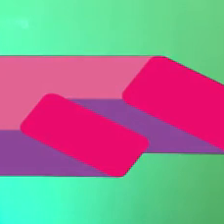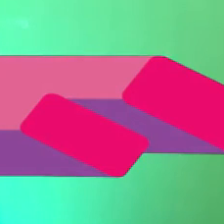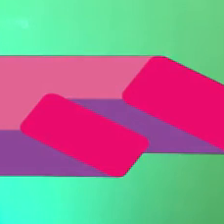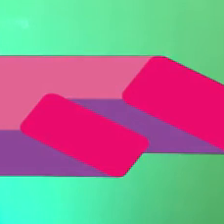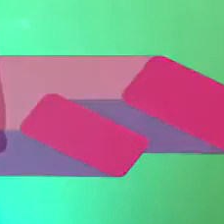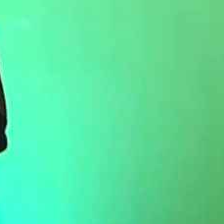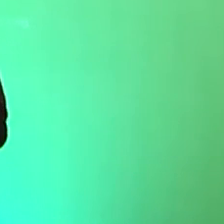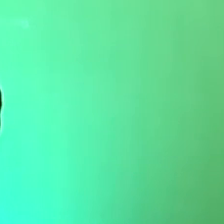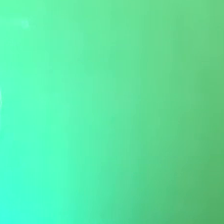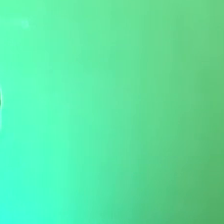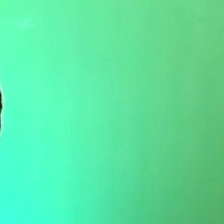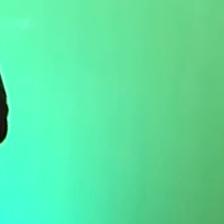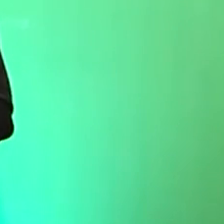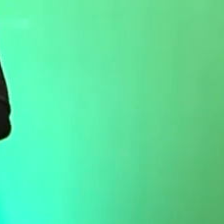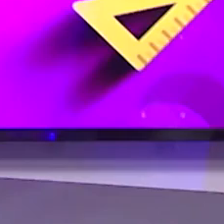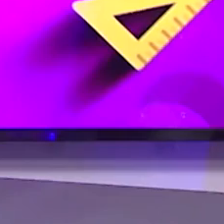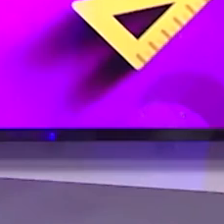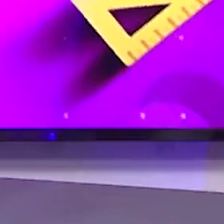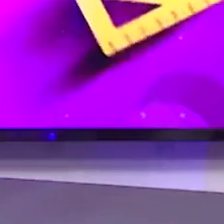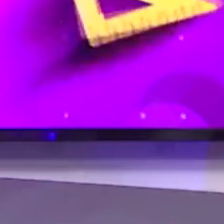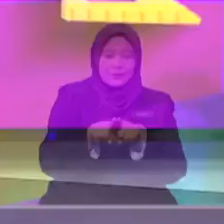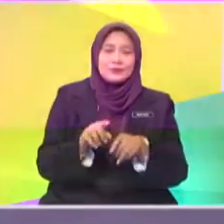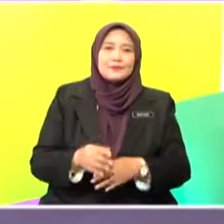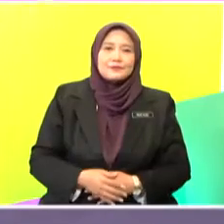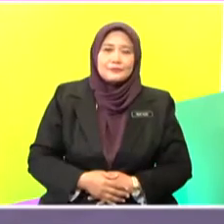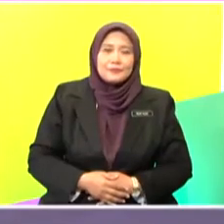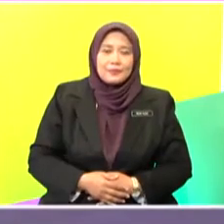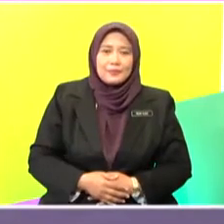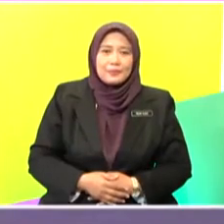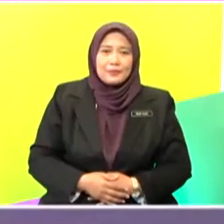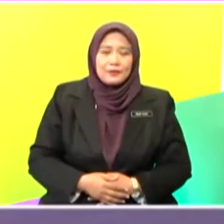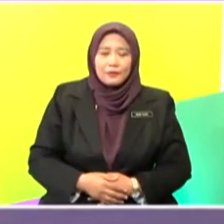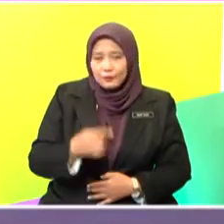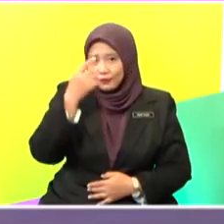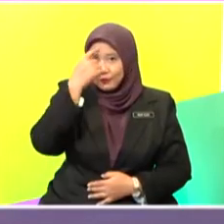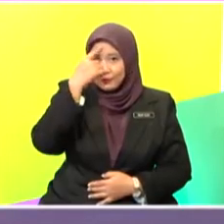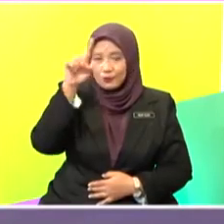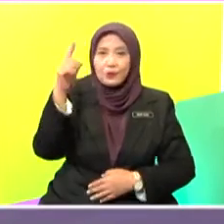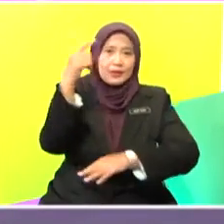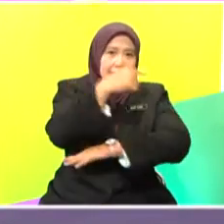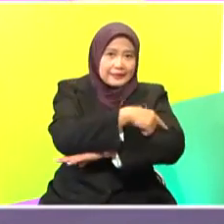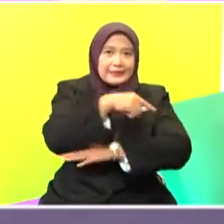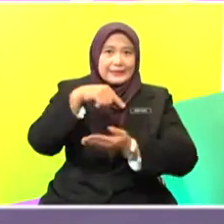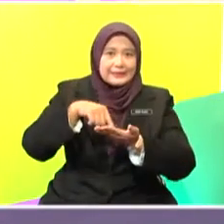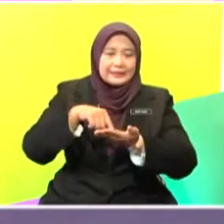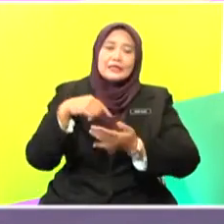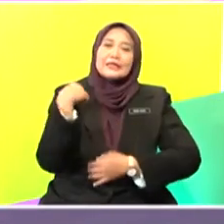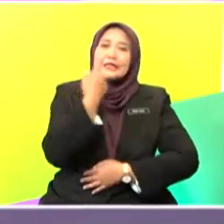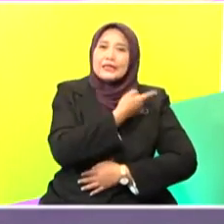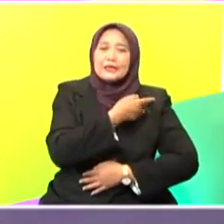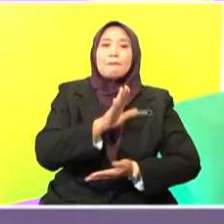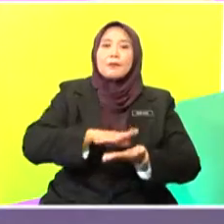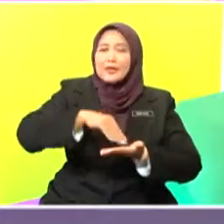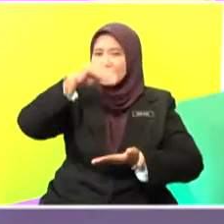yang sudi bersama dengan kita hari ini. Okey cikgu, untuk segmen ini kita nak belajar tentang